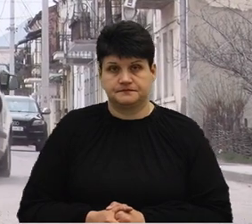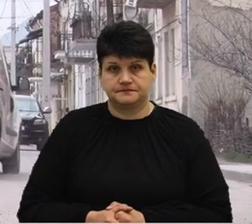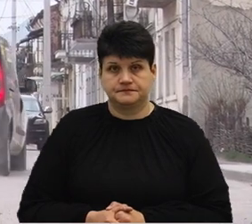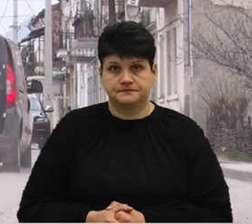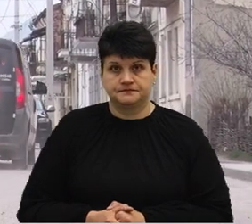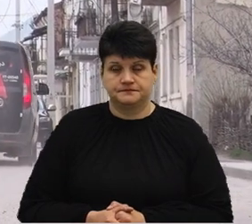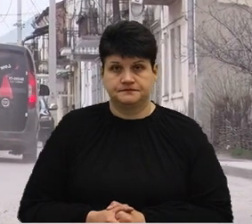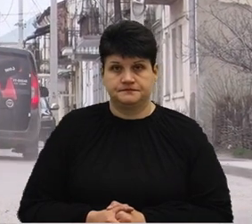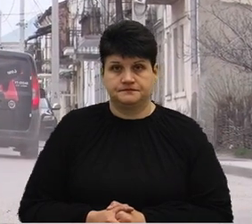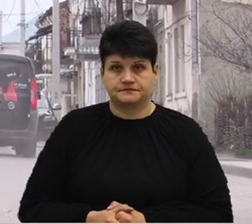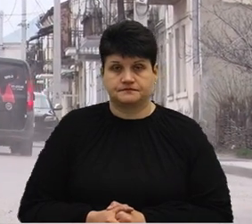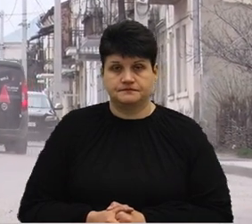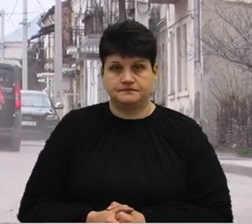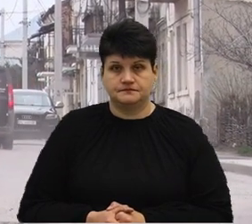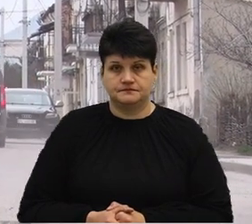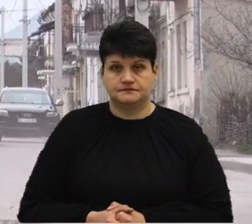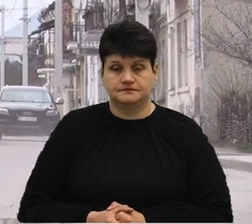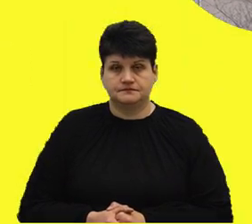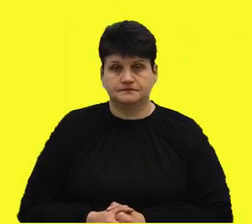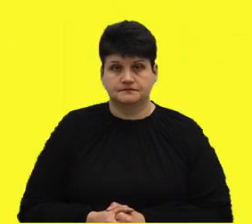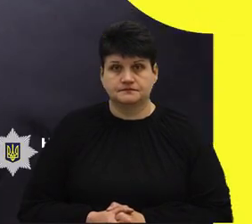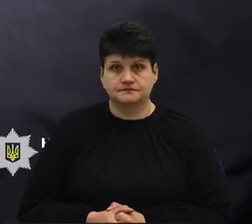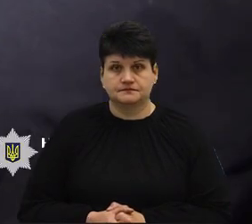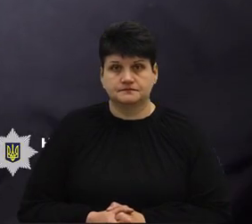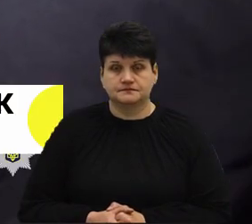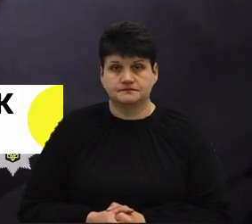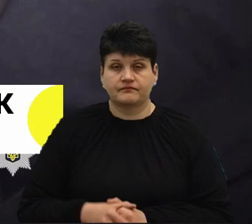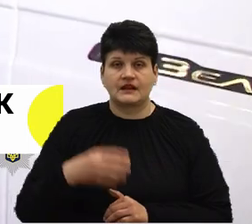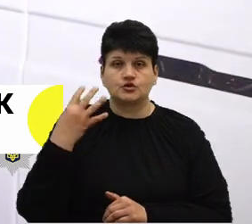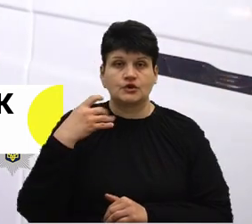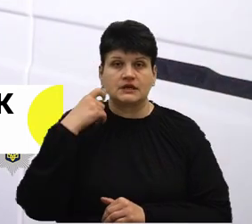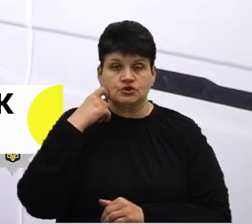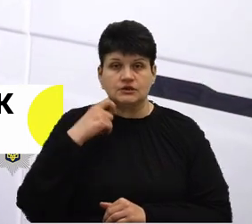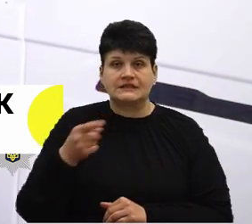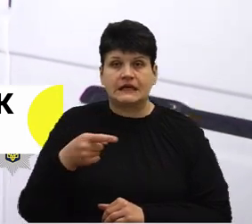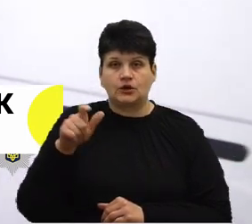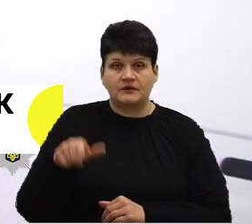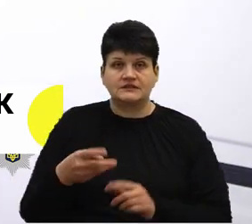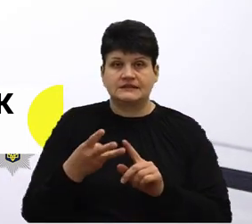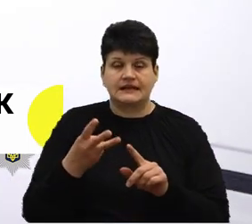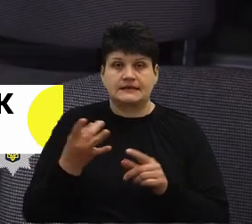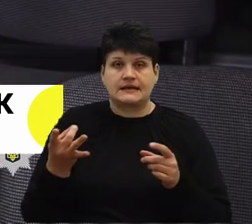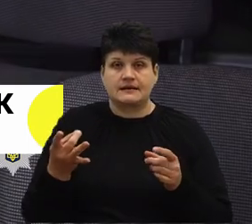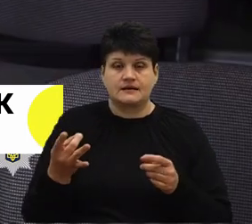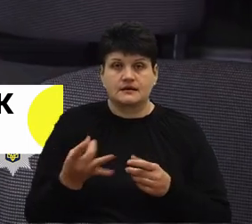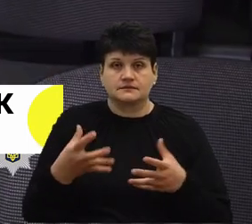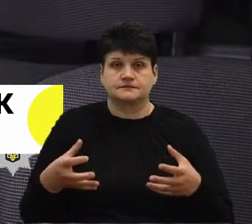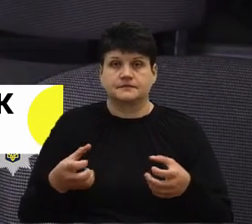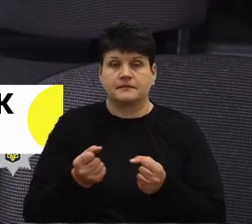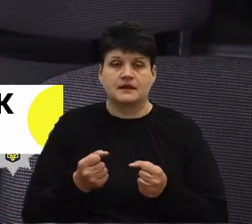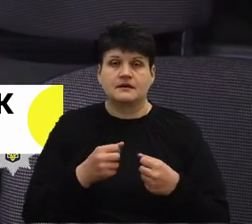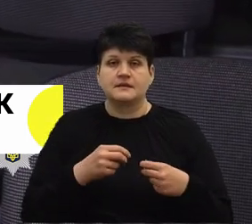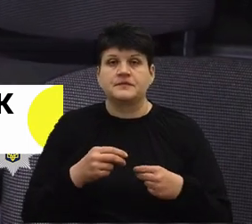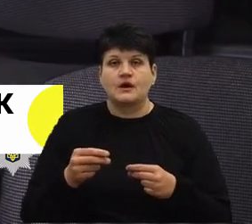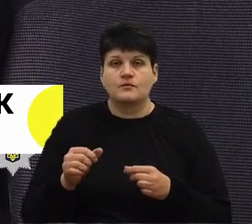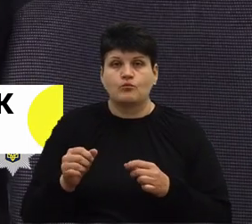Оксана галіяш суспільне новини Тернопільщина 40-річного тернополянина уже втретє затримали працівники управління боротьби з